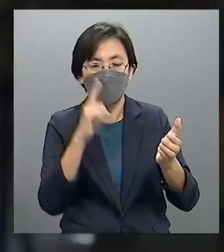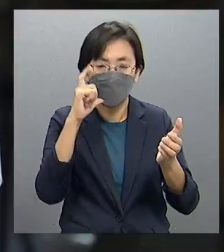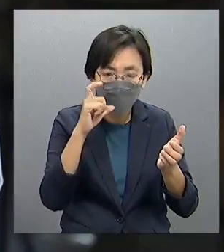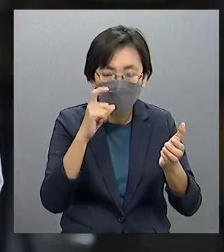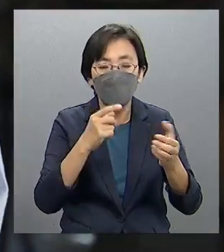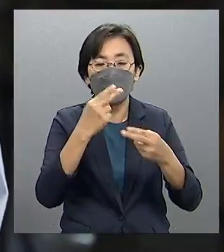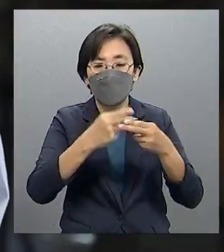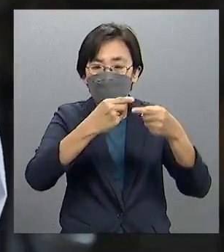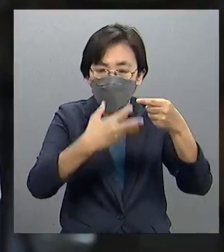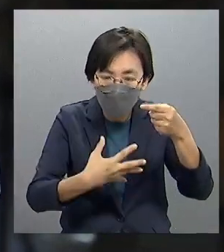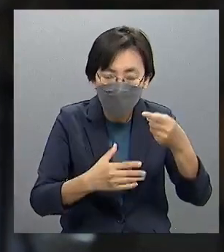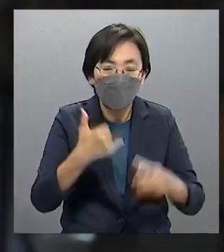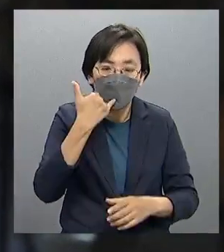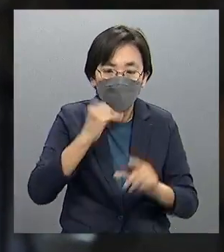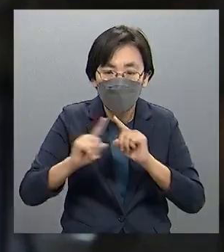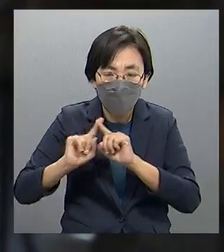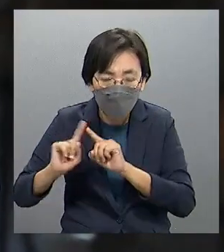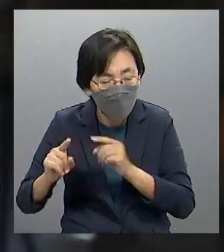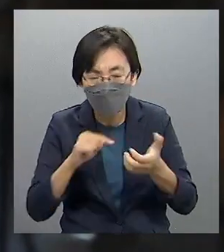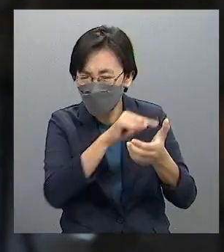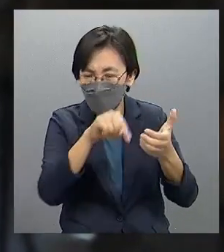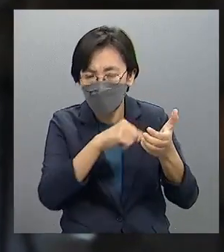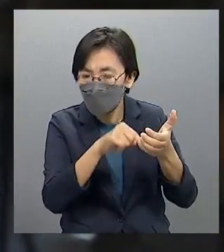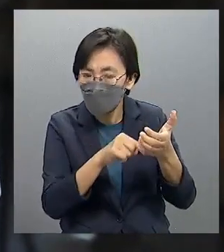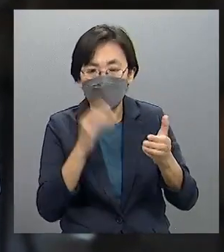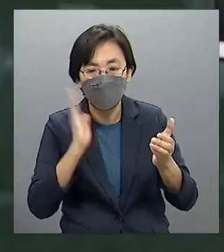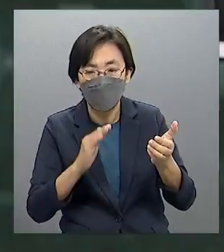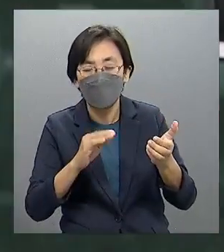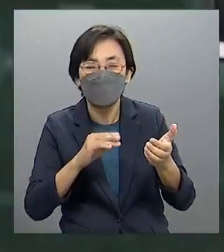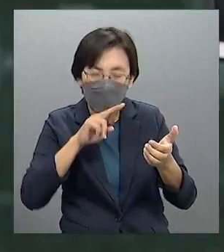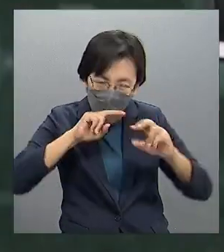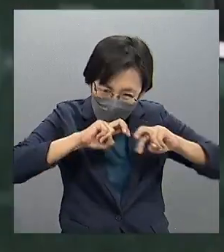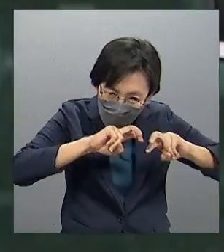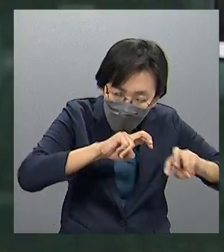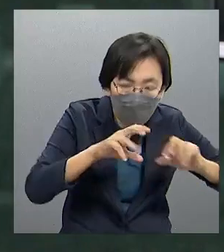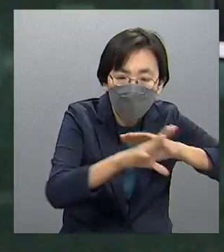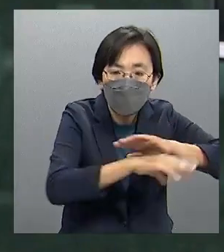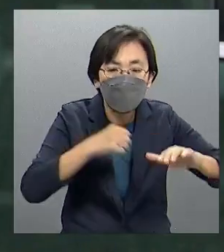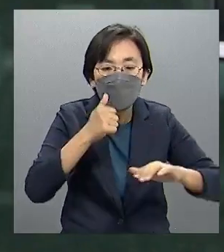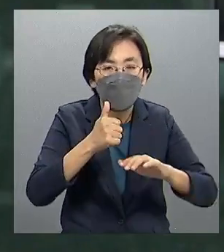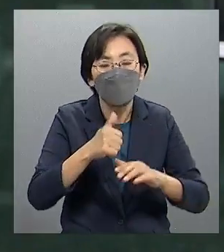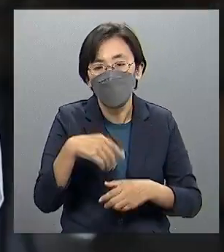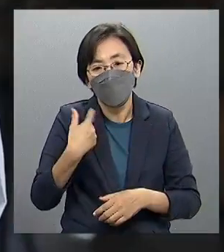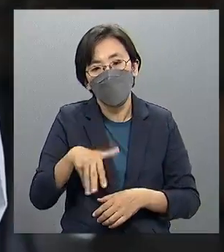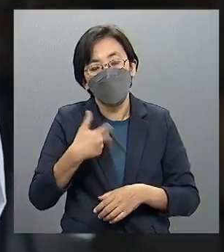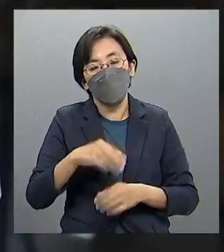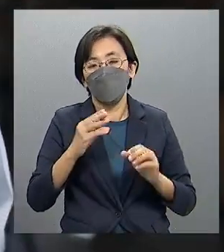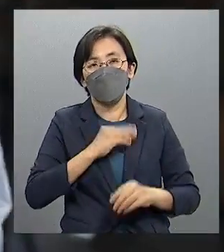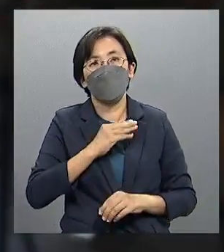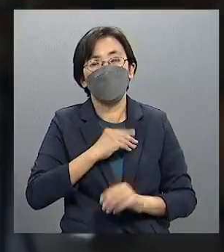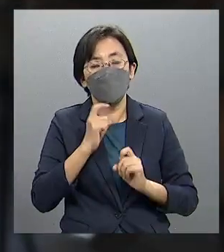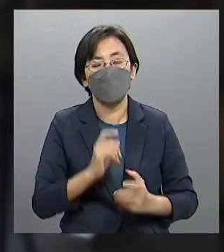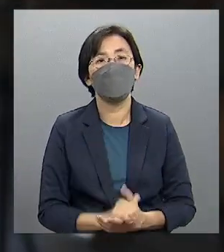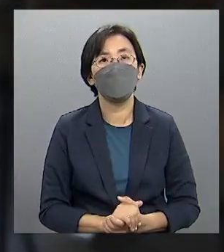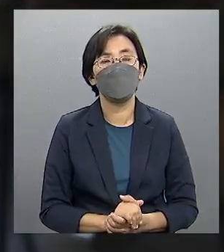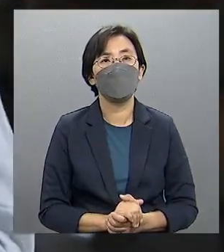ไร เข้าได้หมด แฮกเกอร์หรือมิจฉาชีพเนี่ยมันรู้ได้หมดเลย ใช ่โอ้แบบนี้ก็น่ากลัวดีฮะ ครับ GPS ของคุณค่าพิกัด